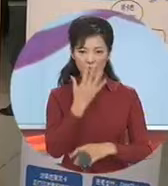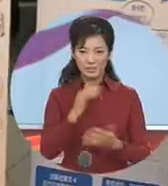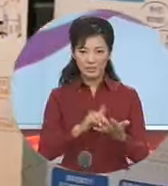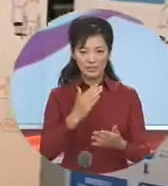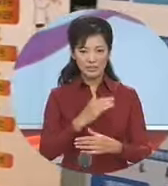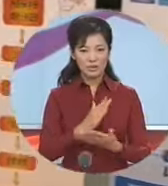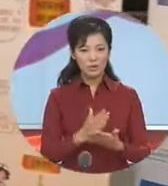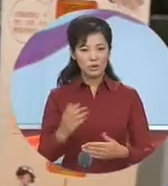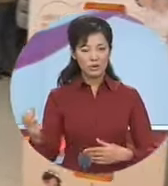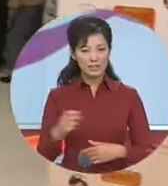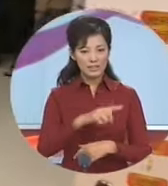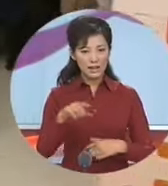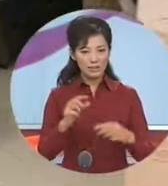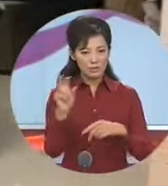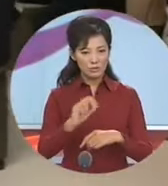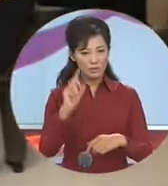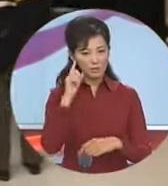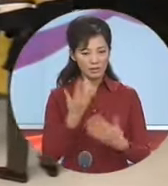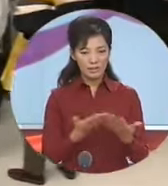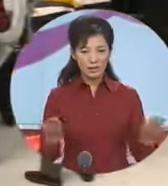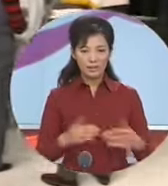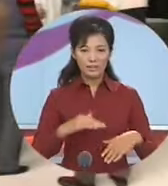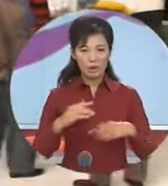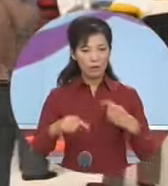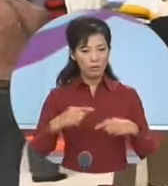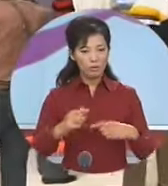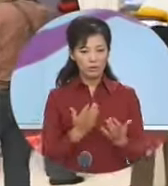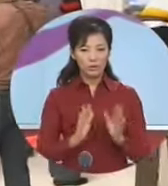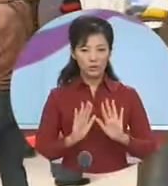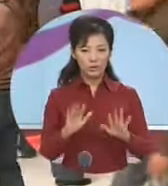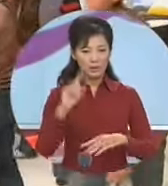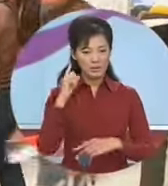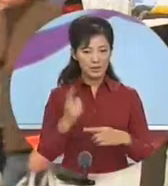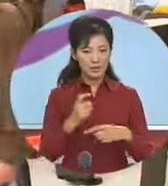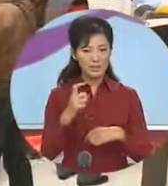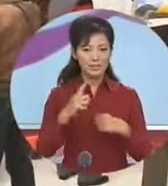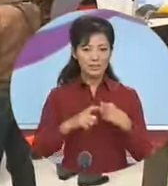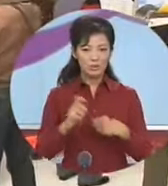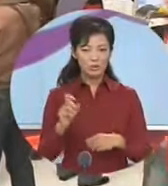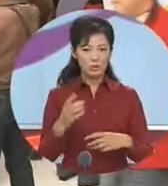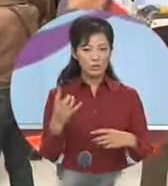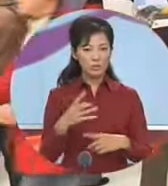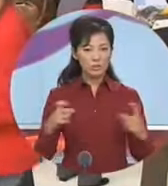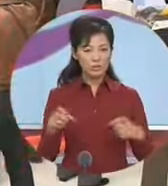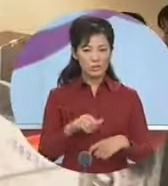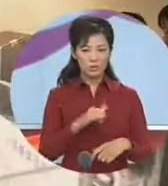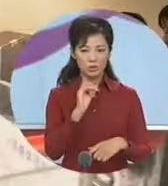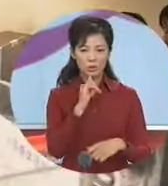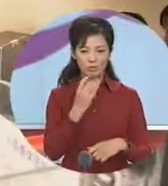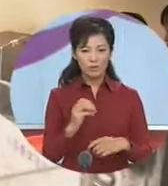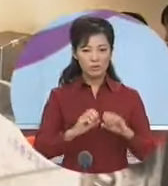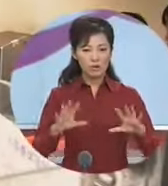束。另据了解，其他区县将从明年开始滚动推开，预计明年1季度启动东城、崇文、宣武